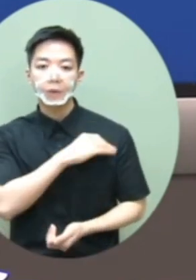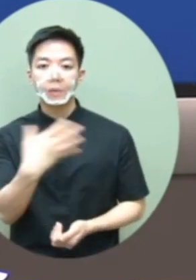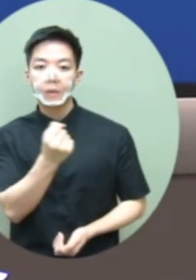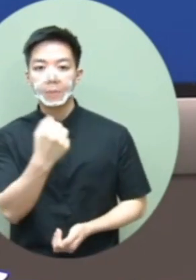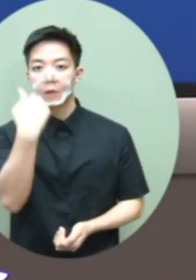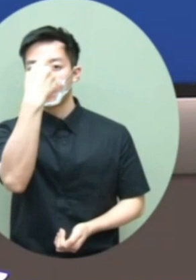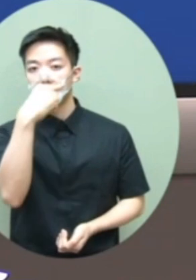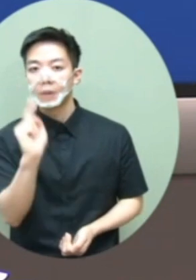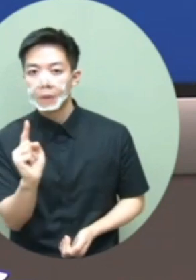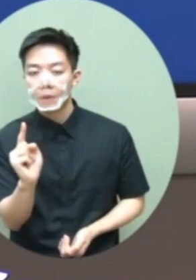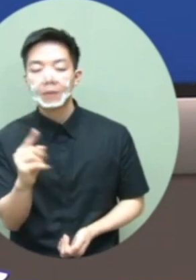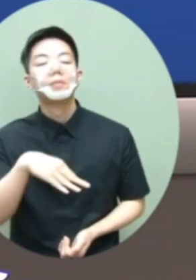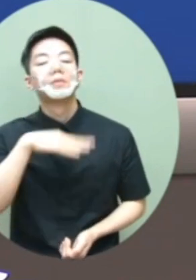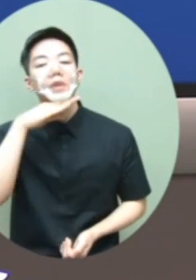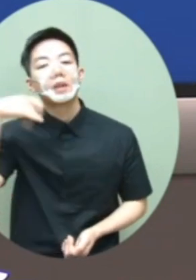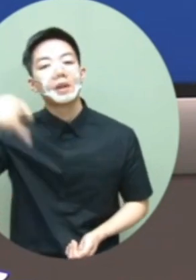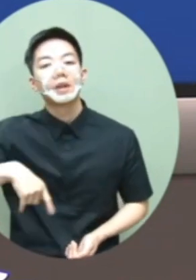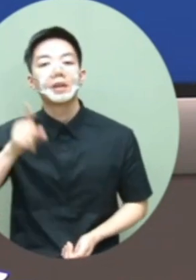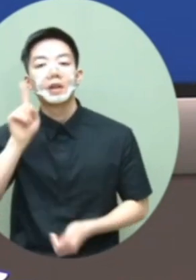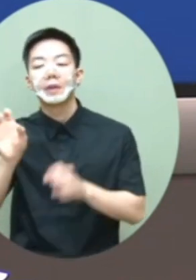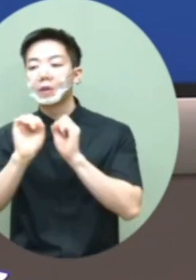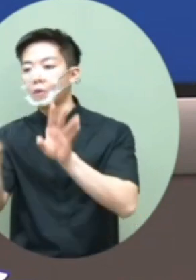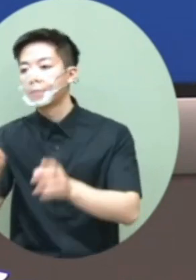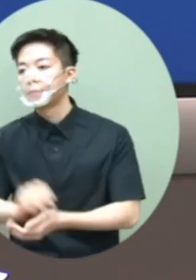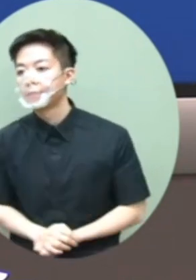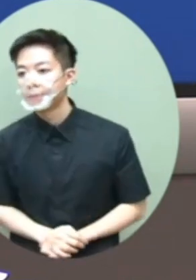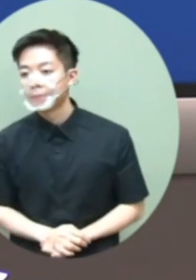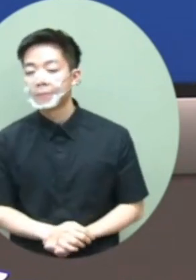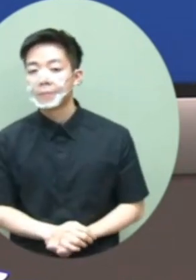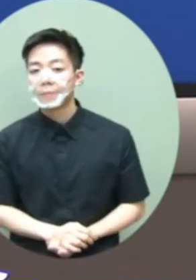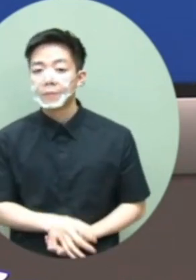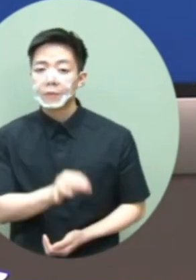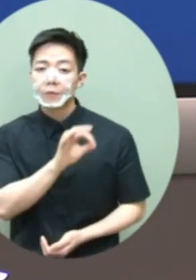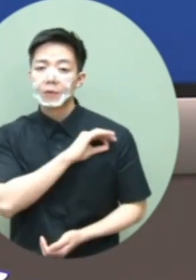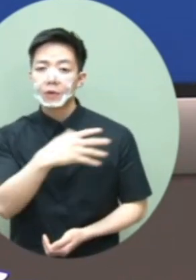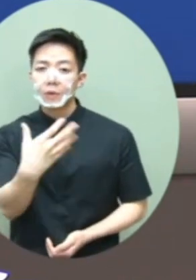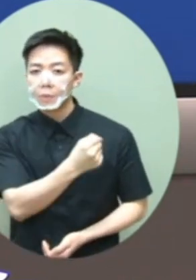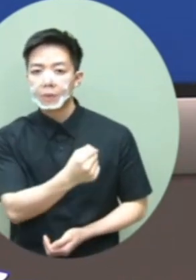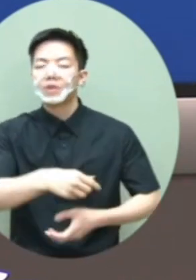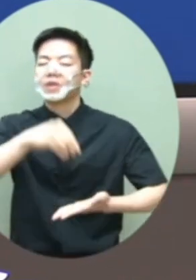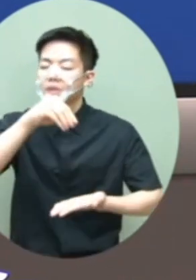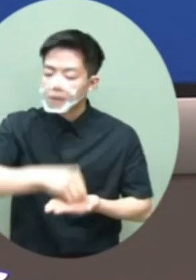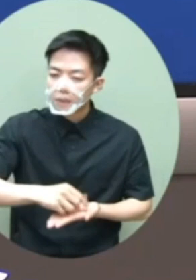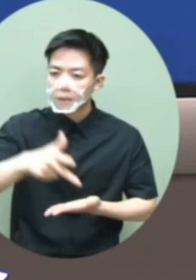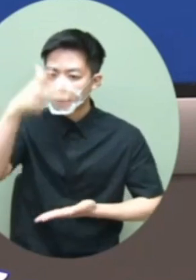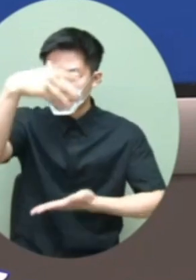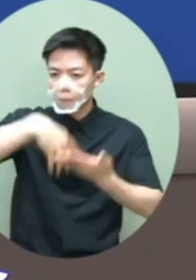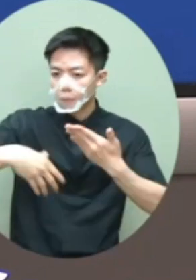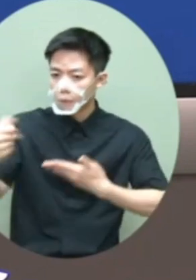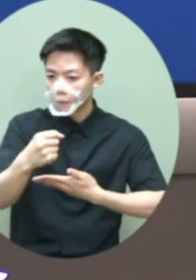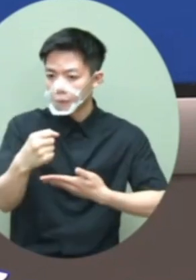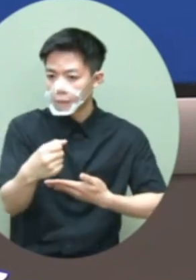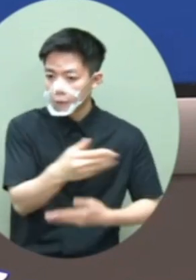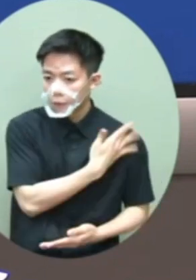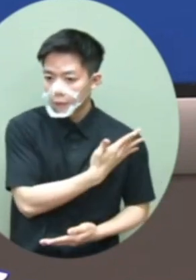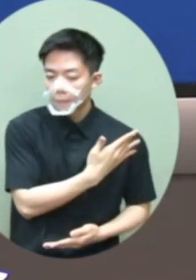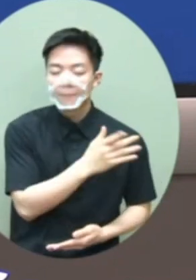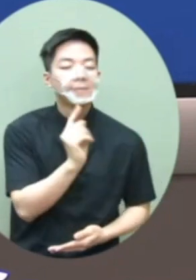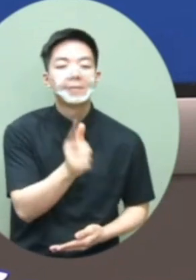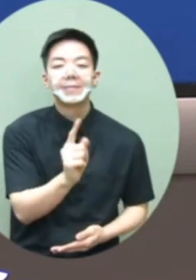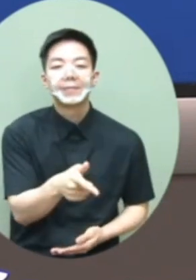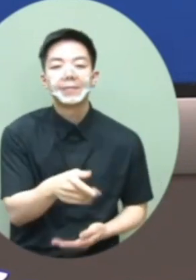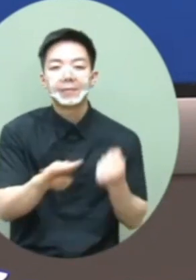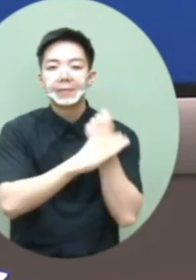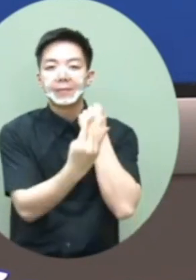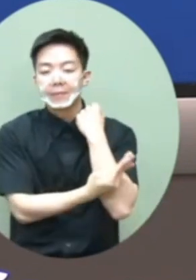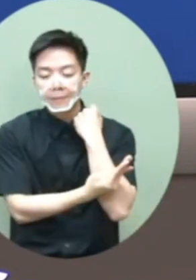員會嘅主席，因為主席係唔需要一定係政務司司長嘅嚇，法律亦都冇咁嘅要求。提名期一直